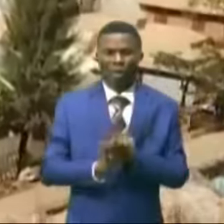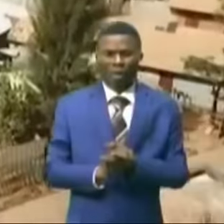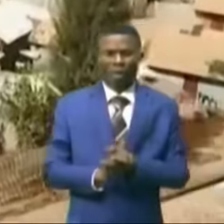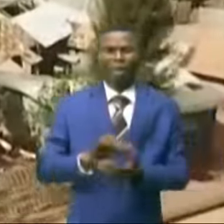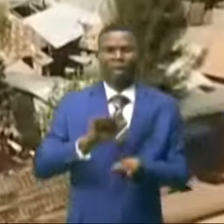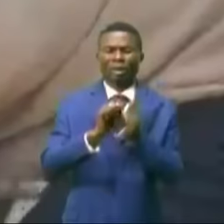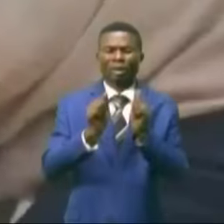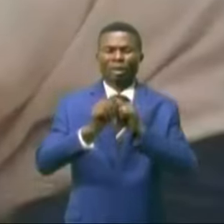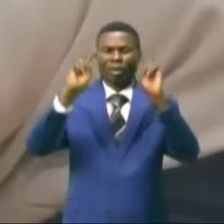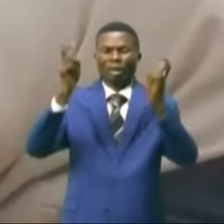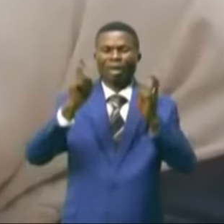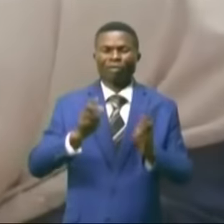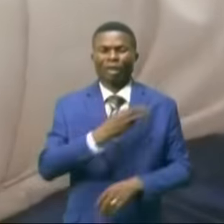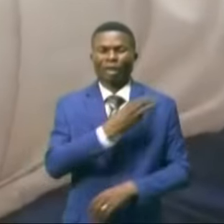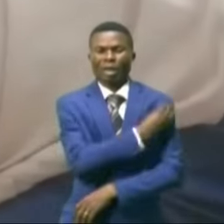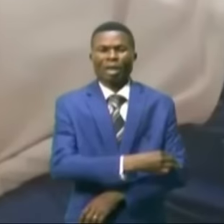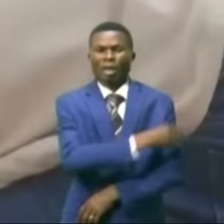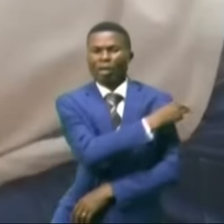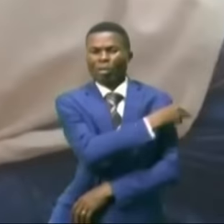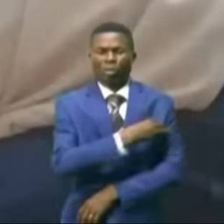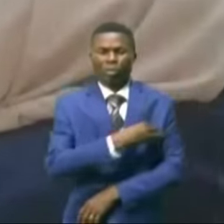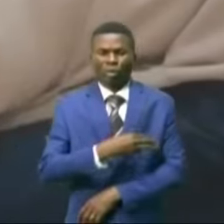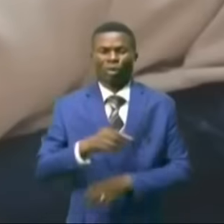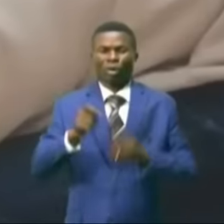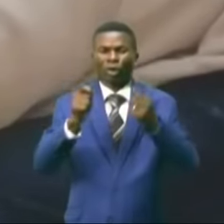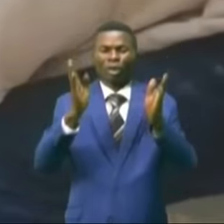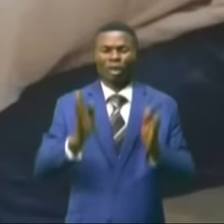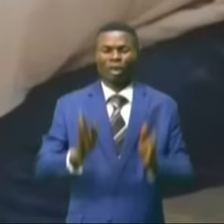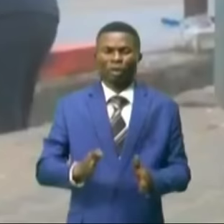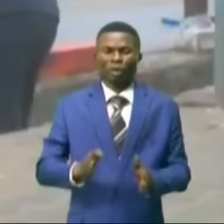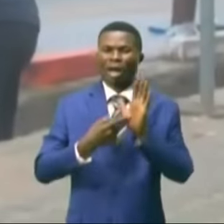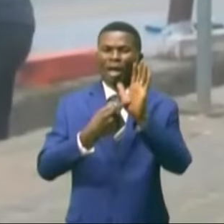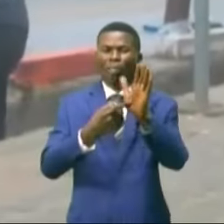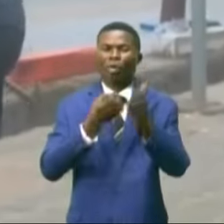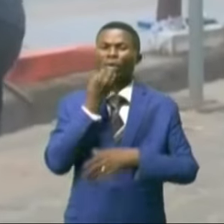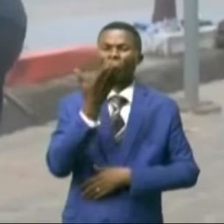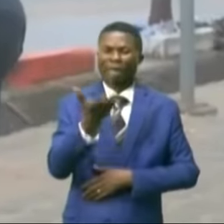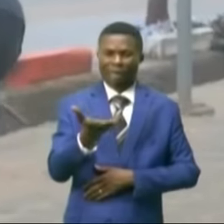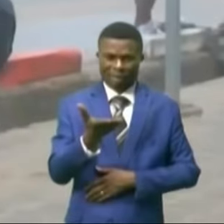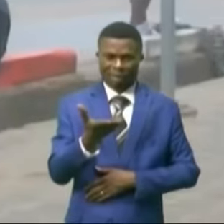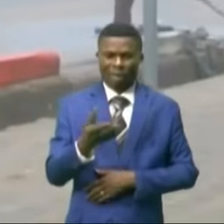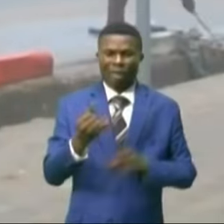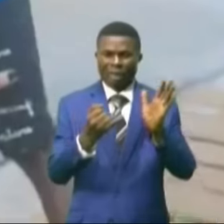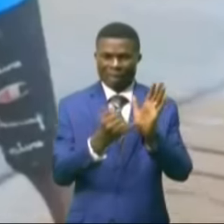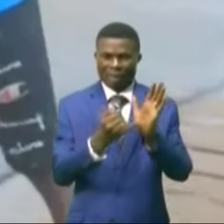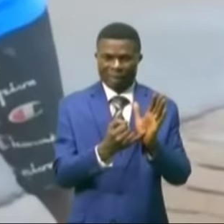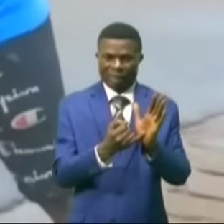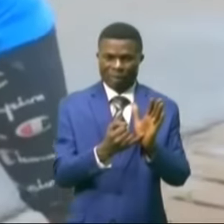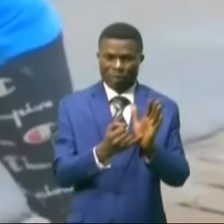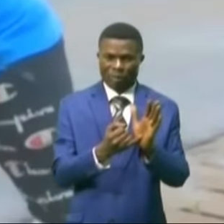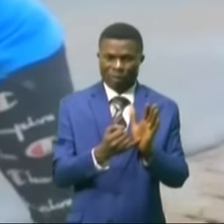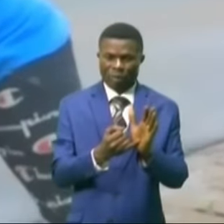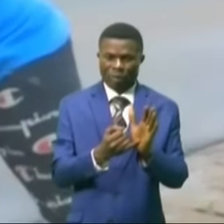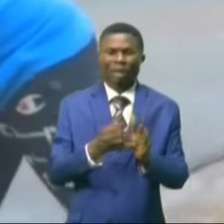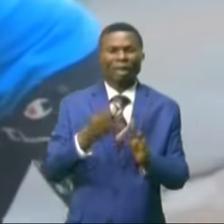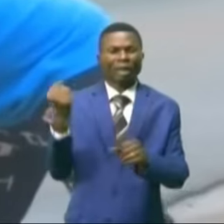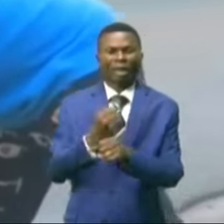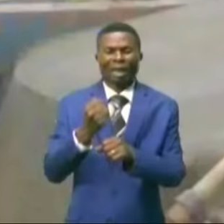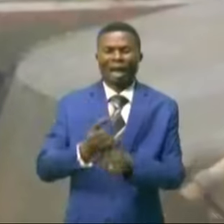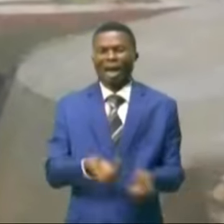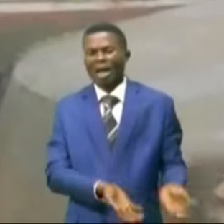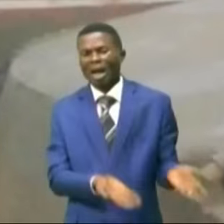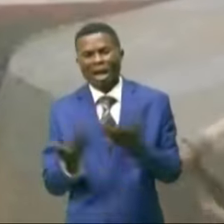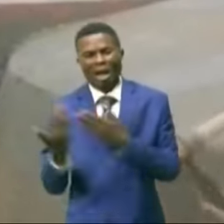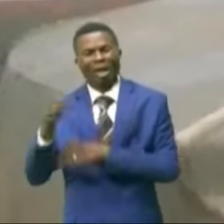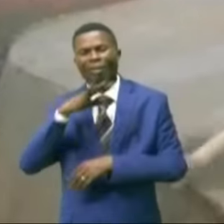de Bounia, le professionnel de médias ont prêché par l'exemple ce samedi en évacuant toutes les ordures qui